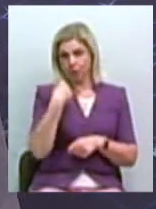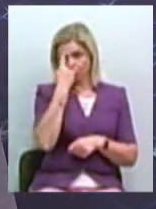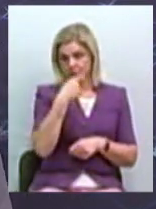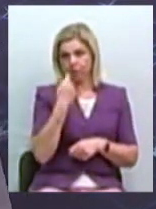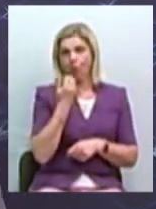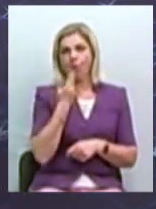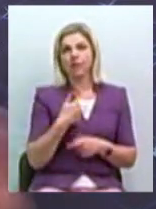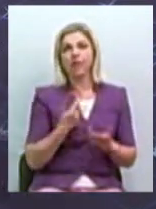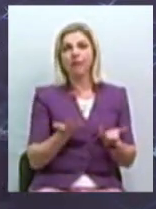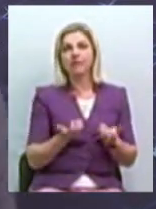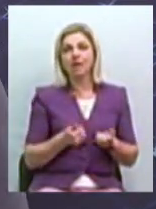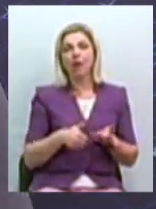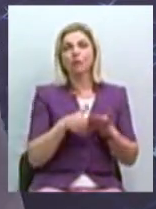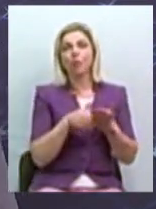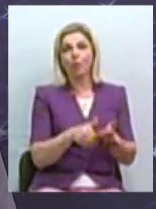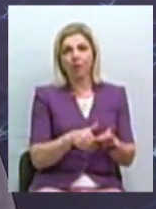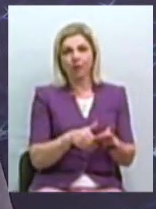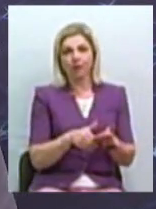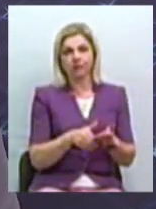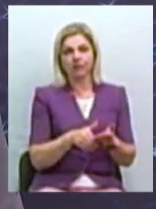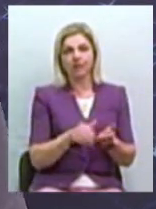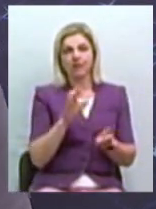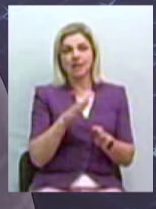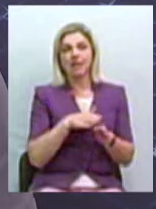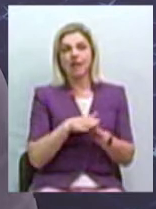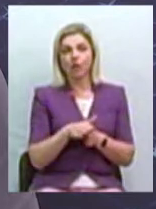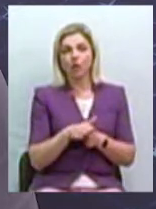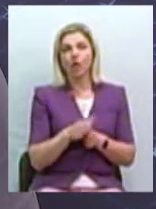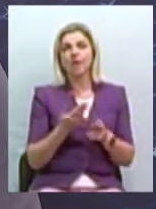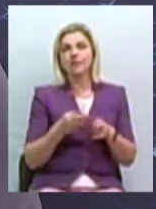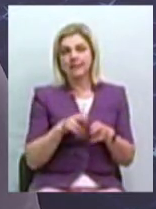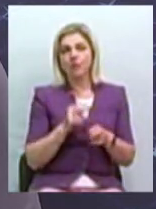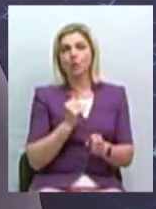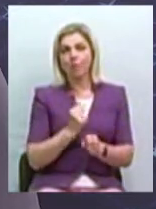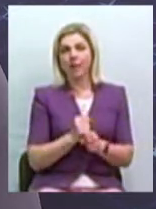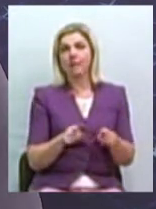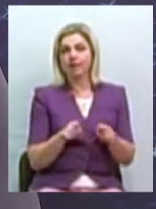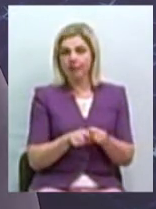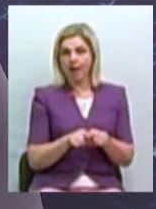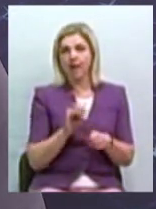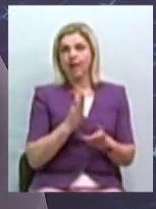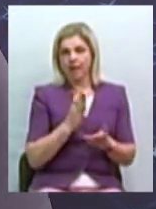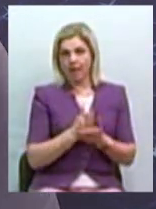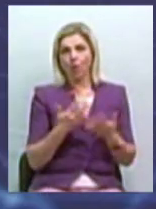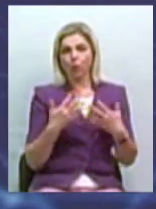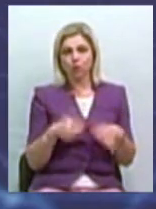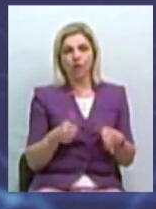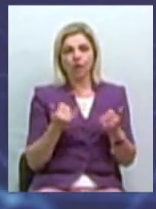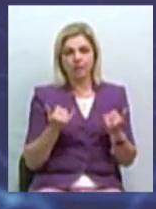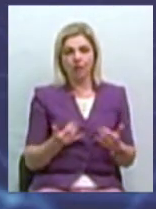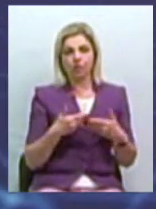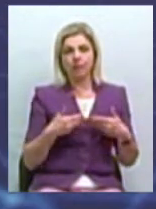я брався допомагати з реалізацією, це зробити так, і є там певні, вже ми знаємо,